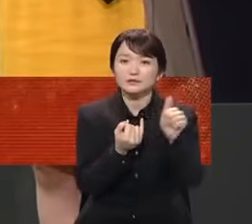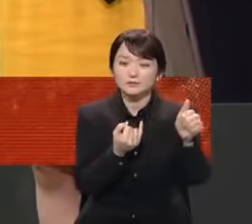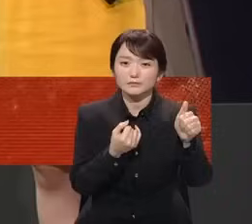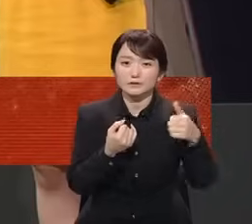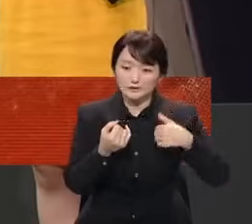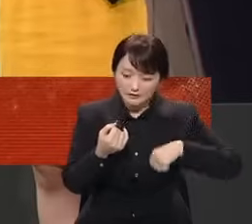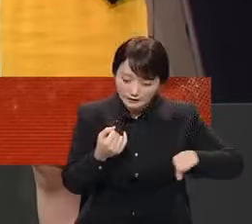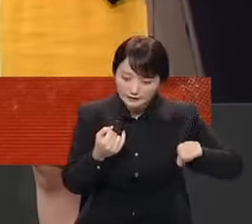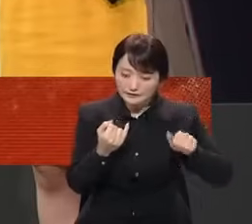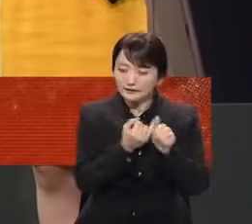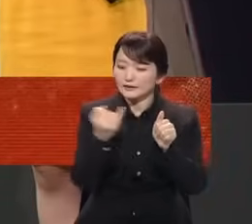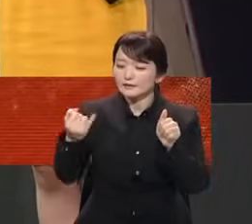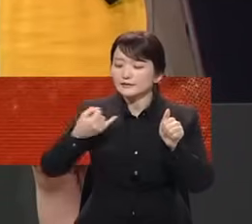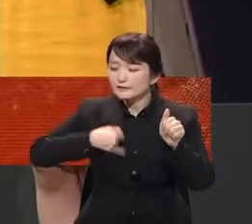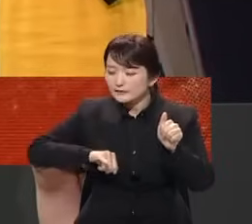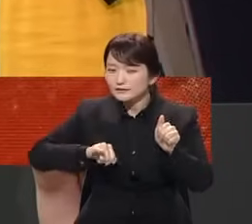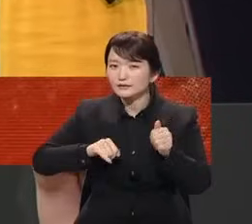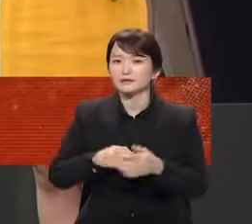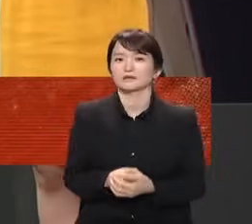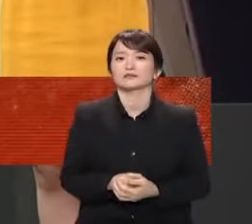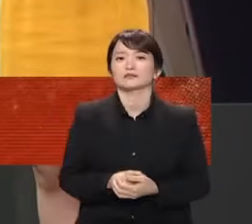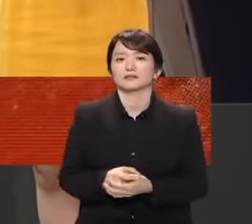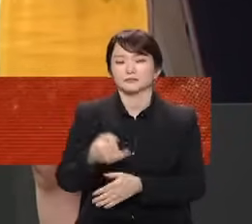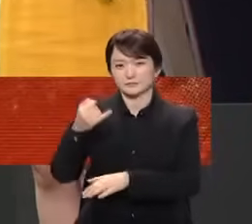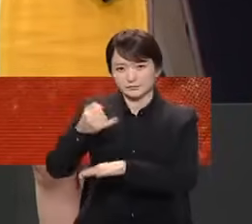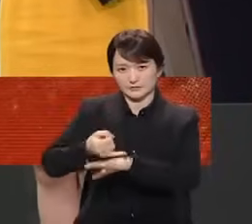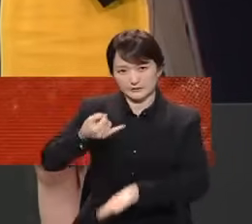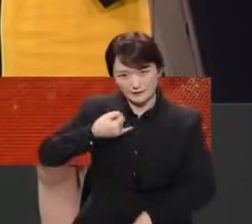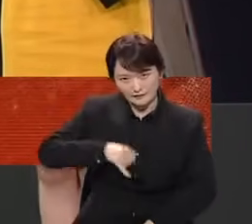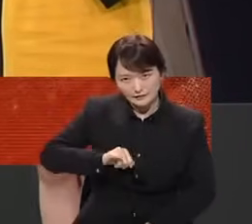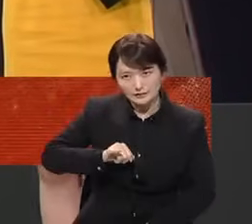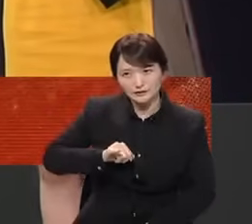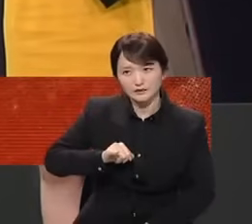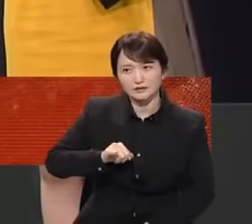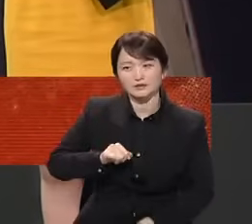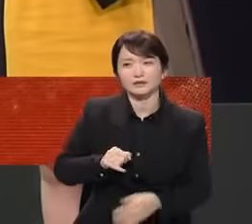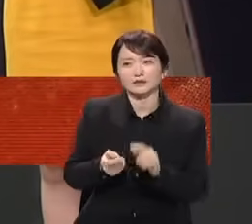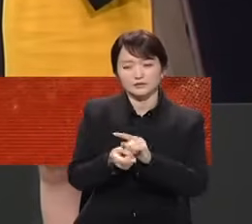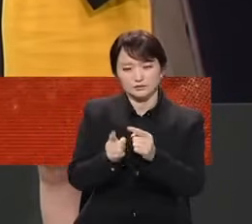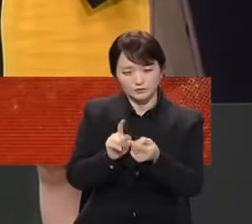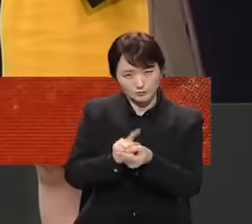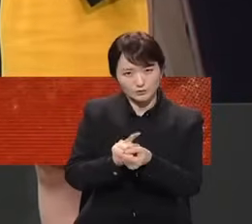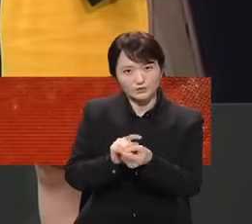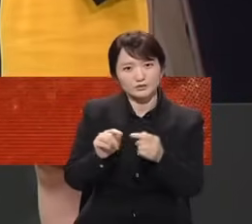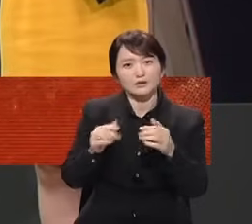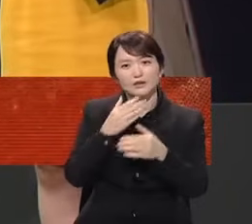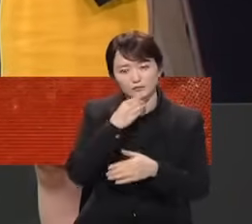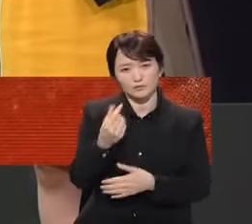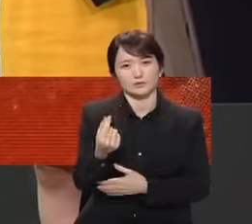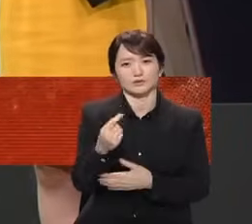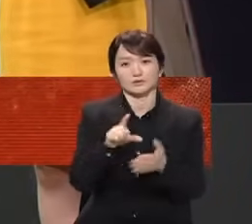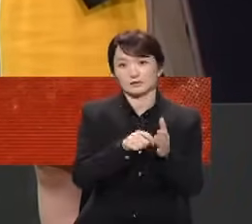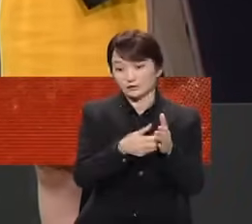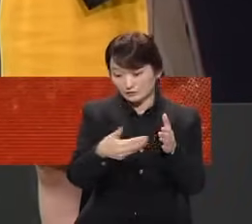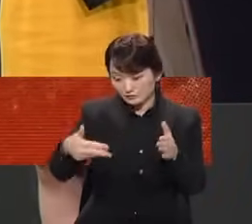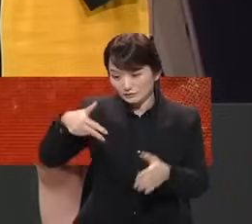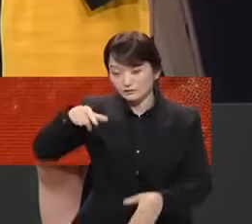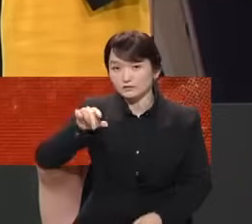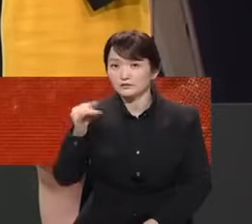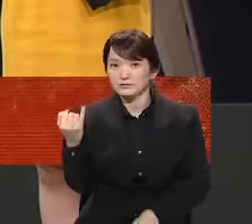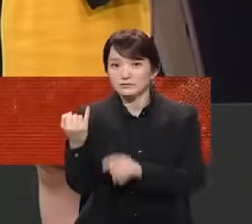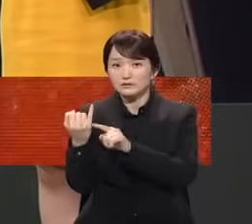사람 사이에 태어난 막내딸까지 조금 늦었지만 행복할 것 같았습니다. 그런데 시간이 지날수록 아내 장